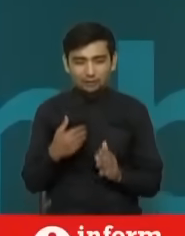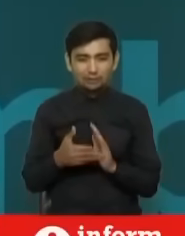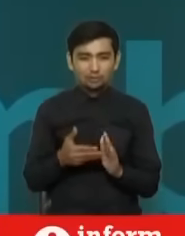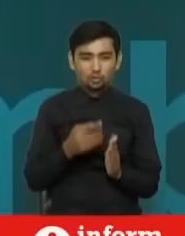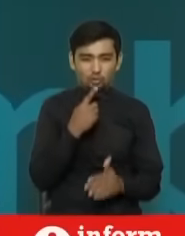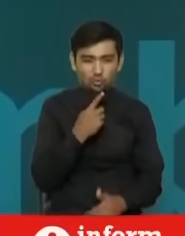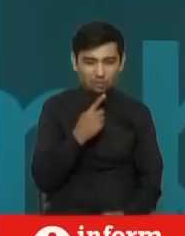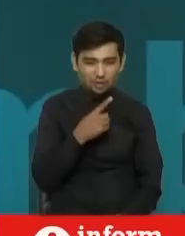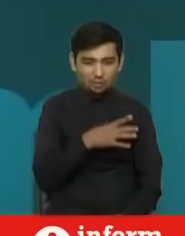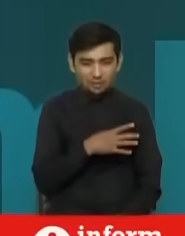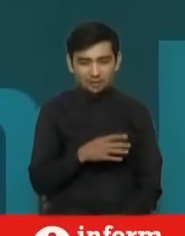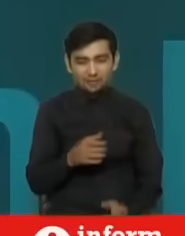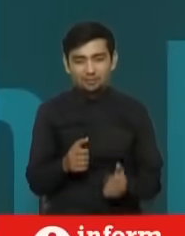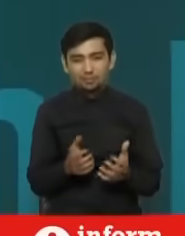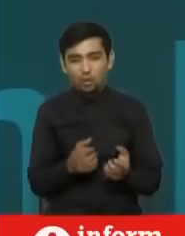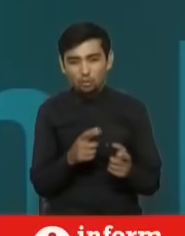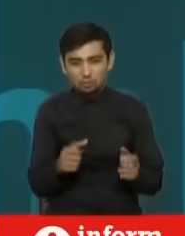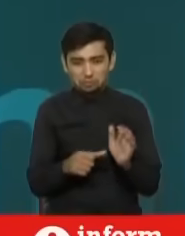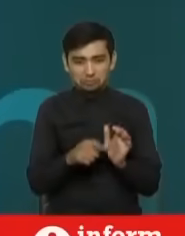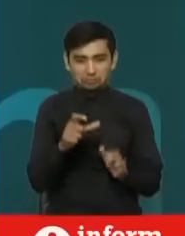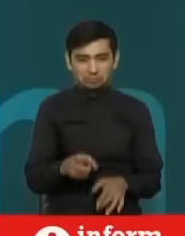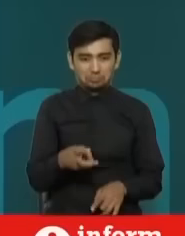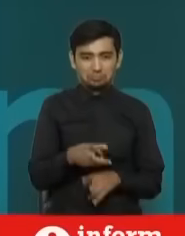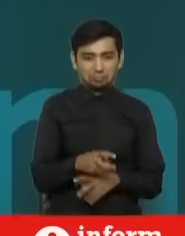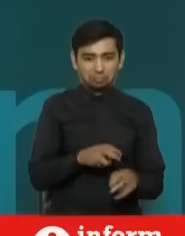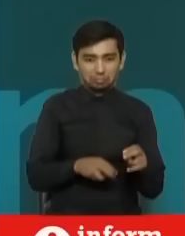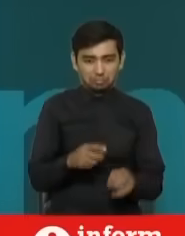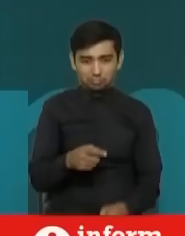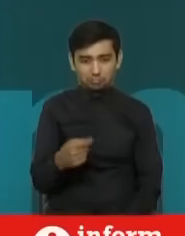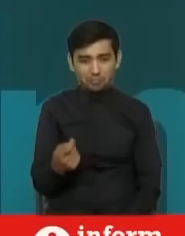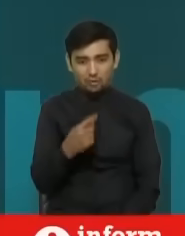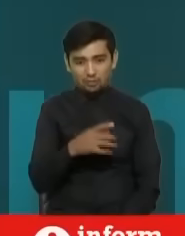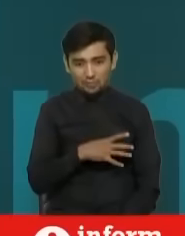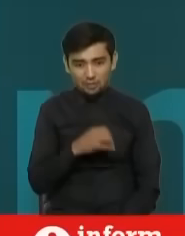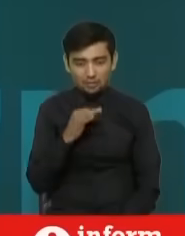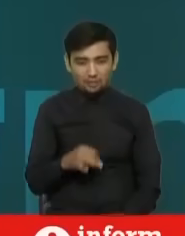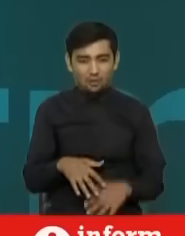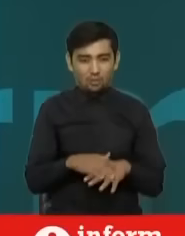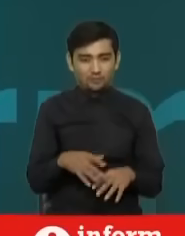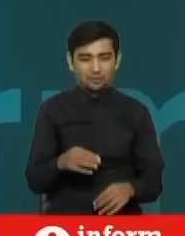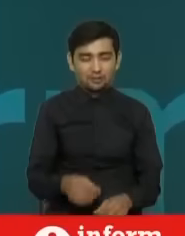қыздың жақындары. Бар жоғы 6 маман келіпті, бірақ бұл өте аз дейді елді мекен жұрты.